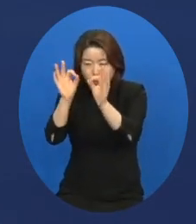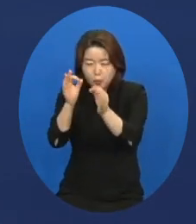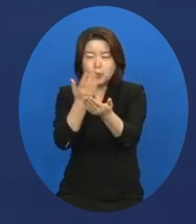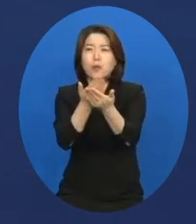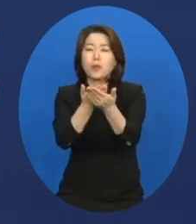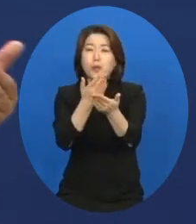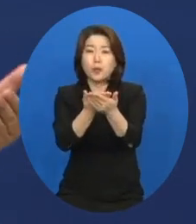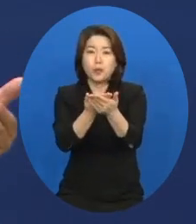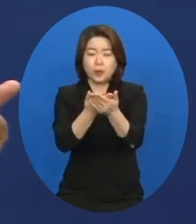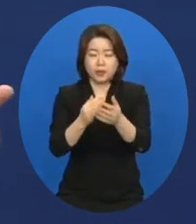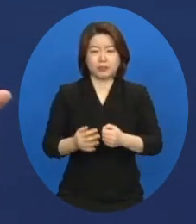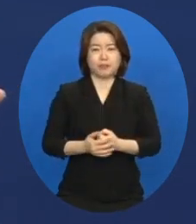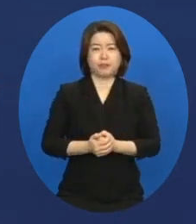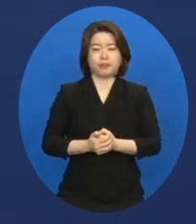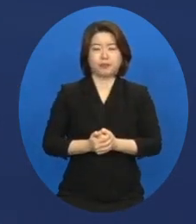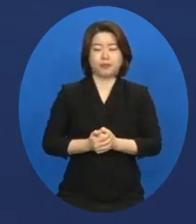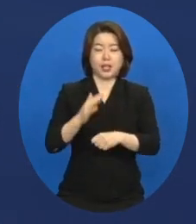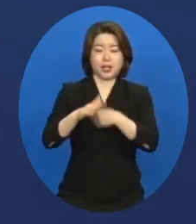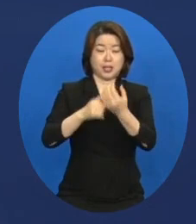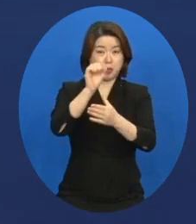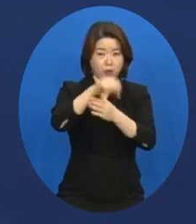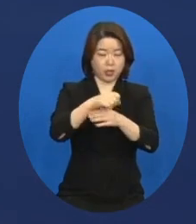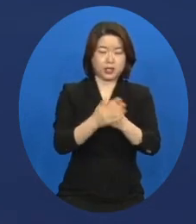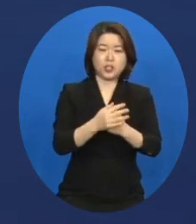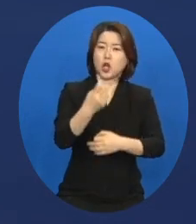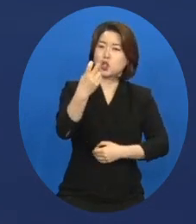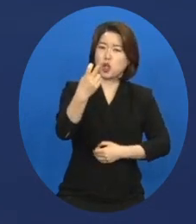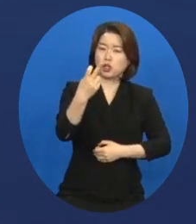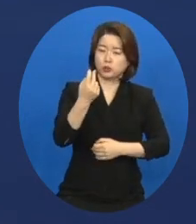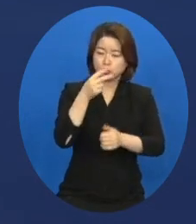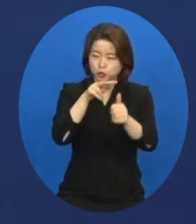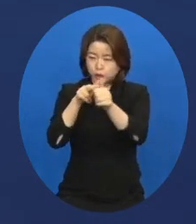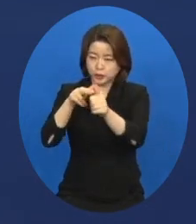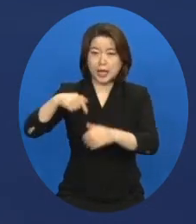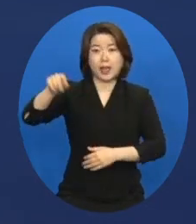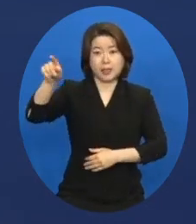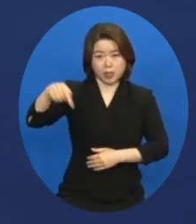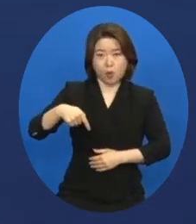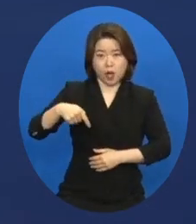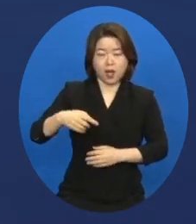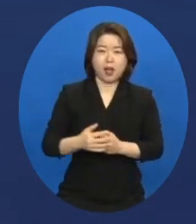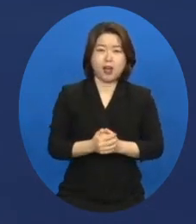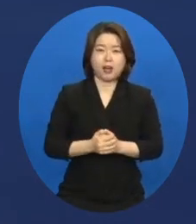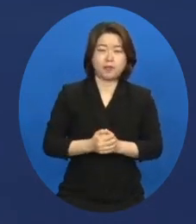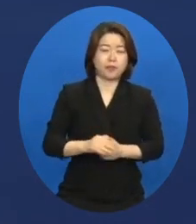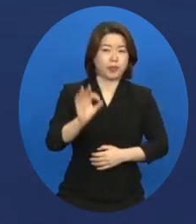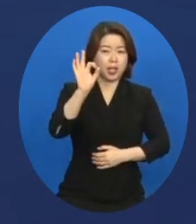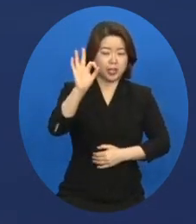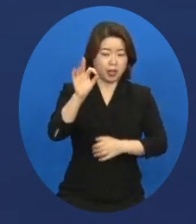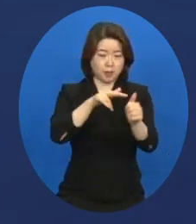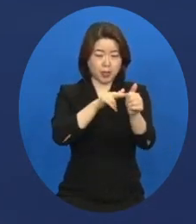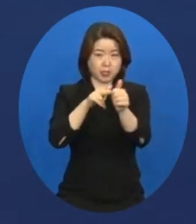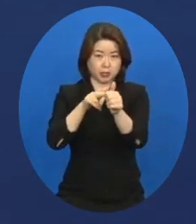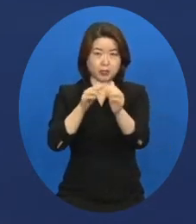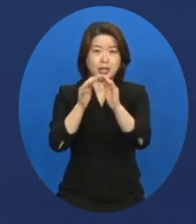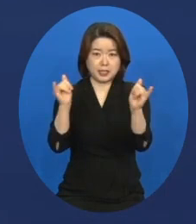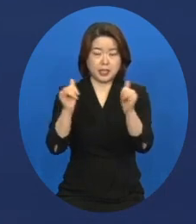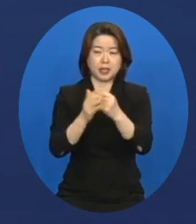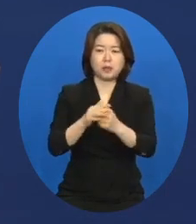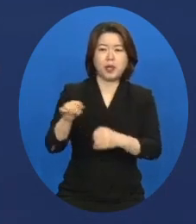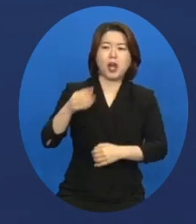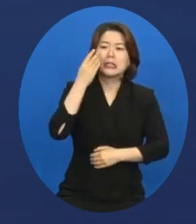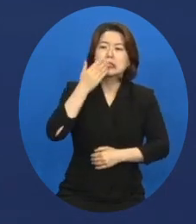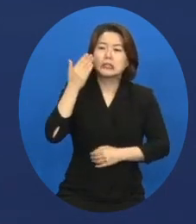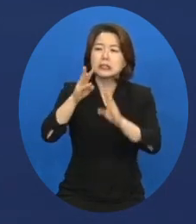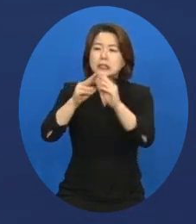허락하셔서 열두 정탐꾼이 들어갔다 왔는데 열 명의 정탐꾼이 그 가나안